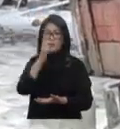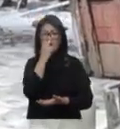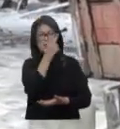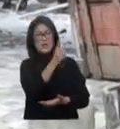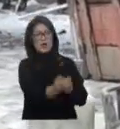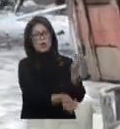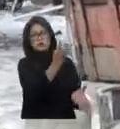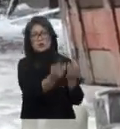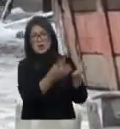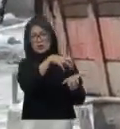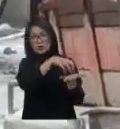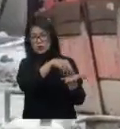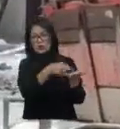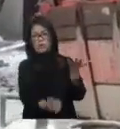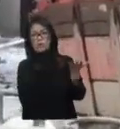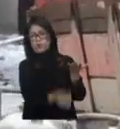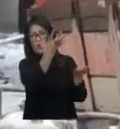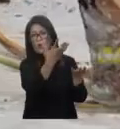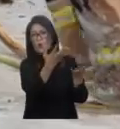gudang dan membakar ratusan tabung gas.